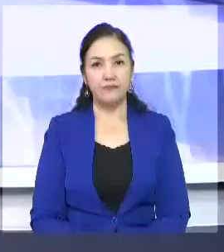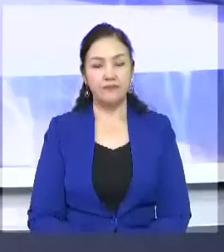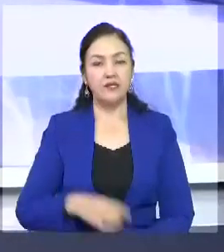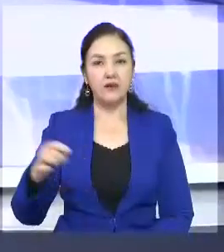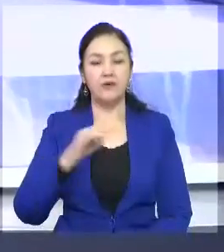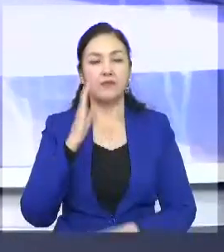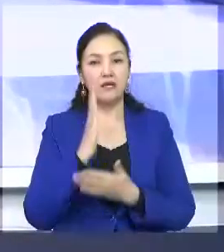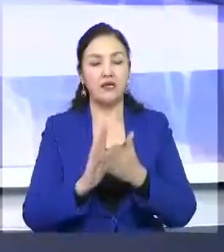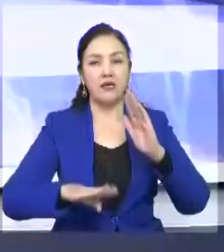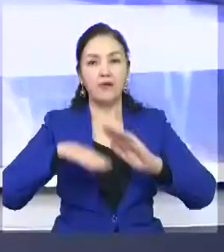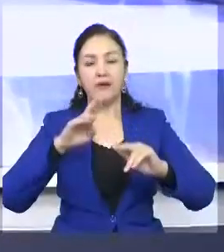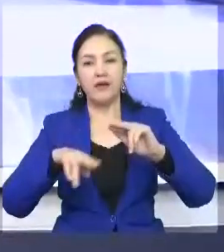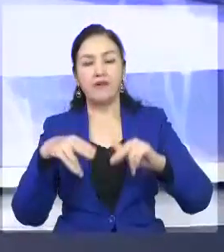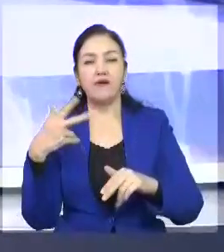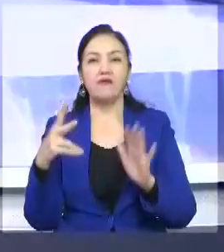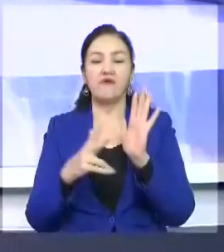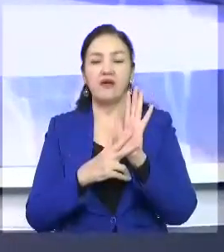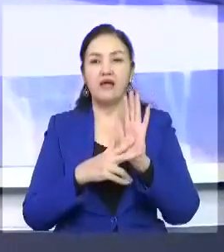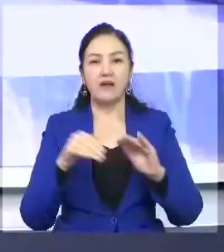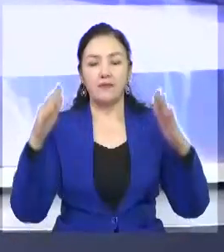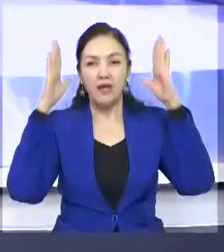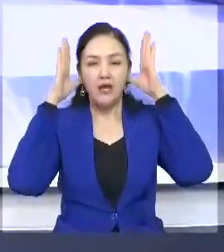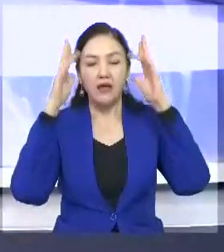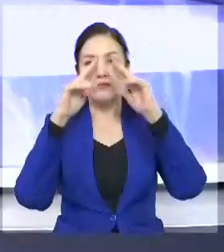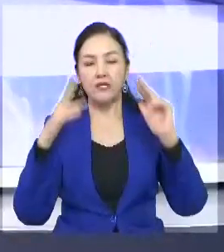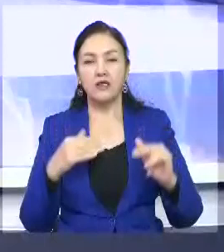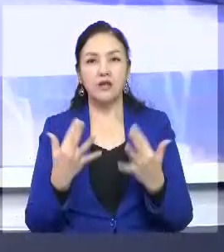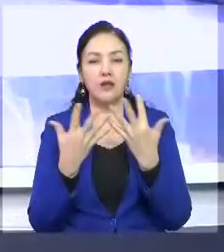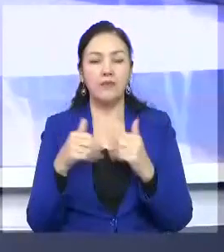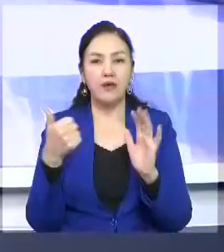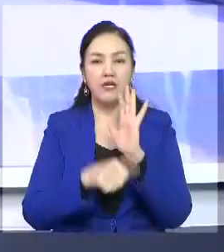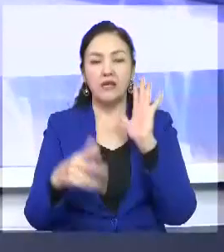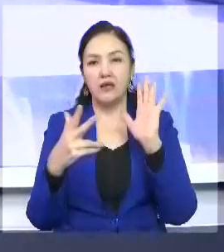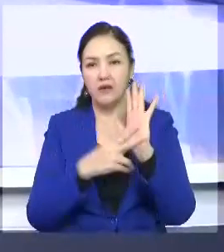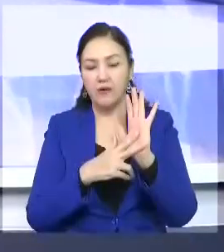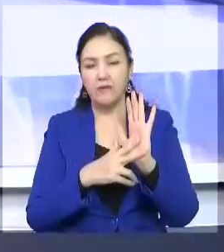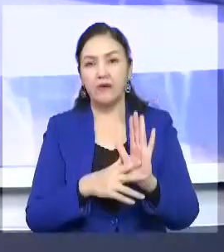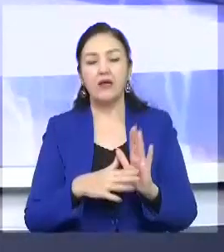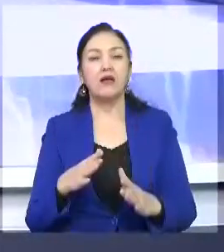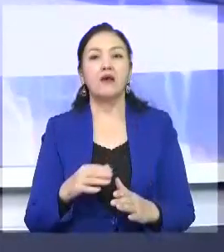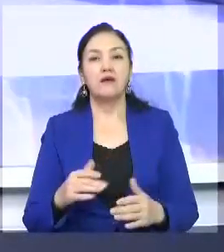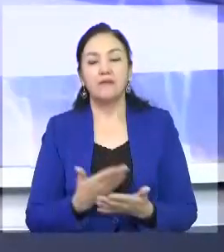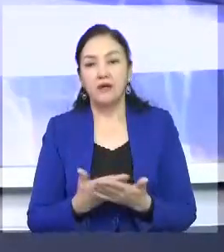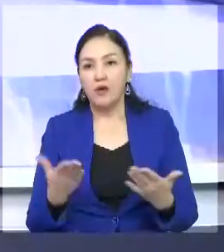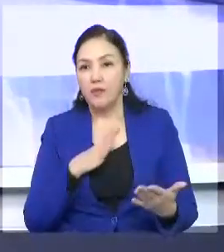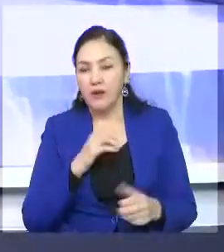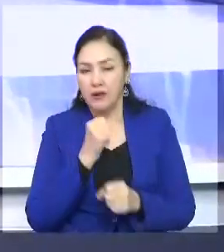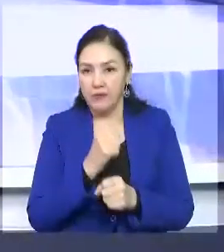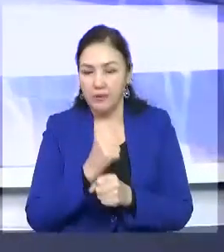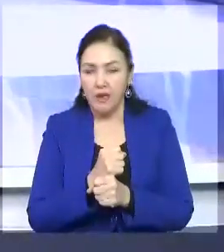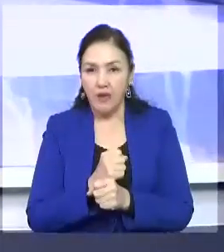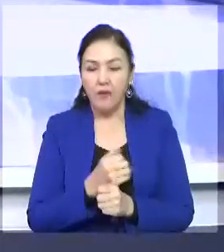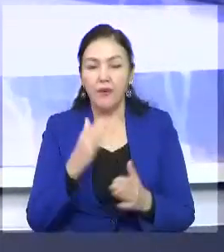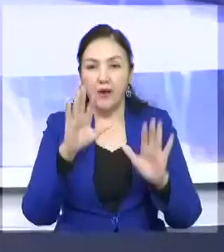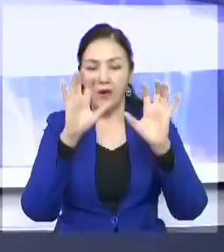в регионе идёт строительство восьми мечетей всего у нас насчитывается 68 религиозных центров которые работают по